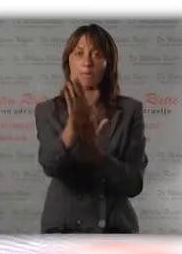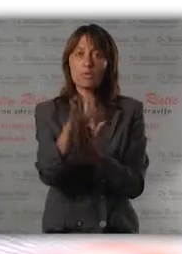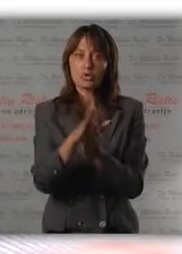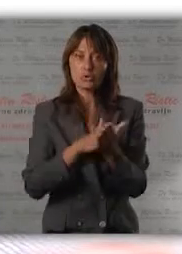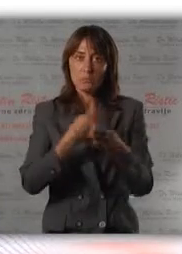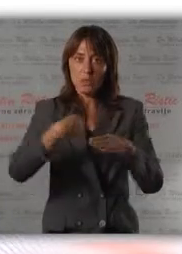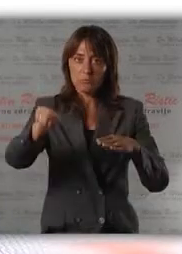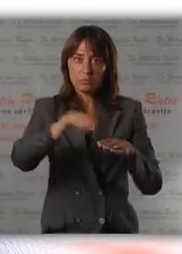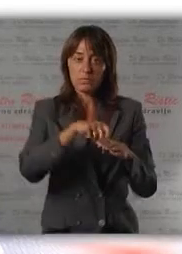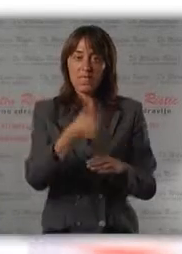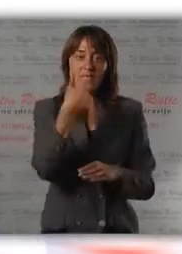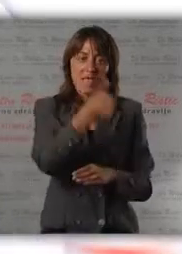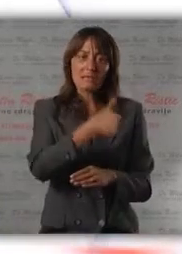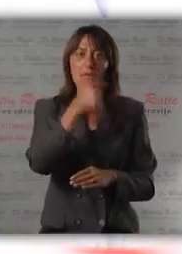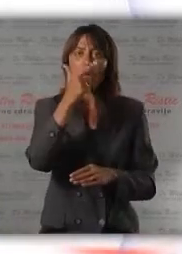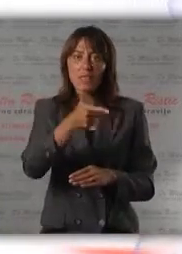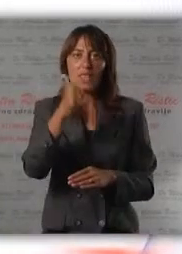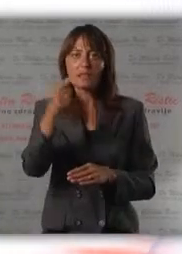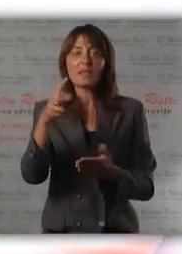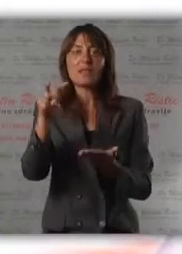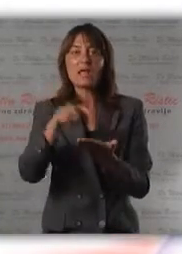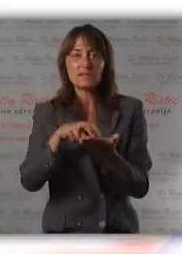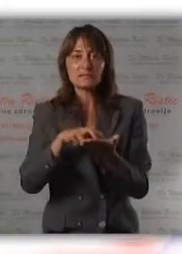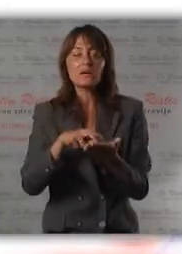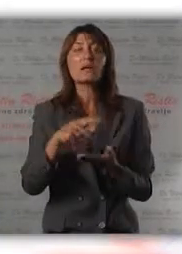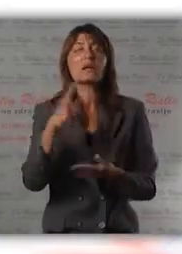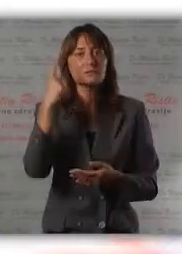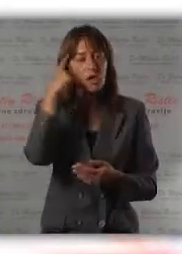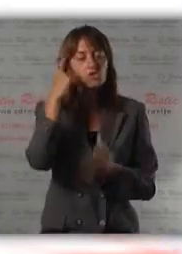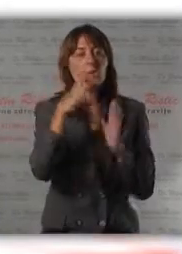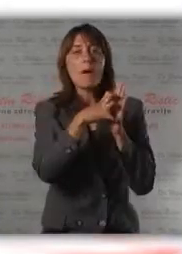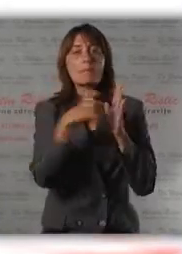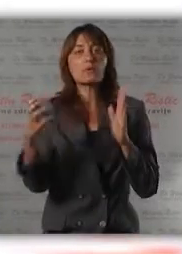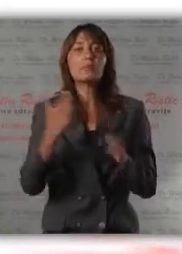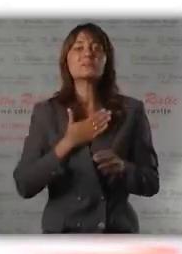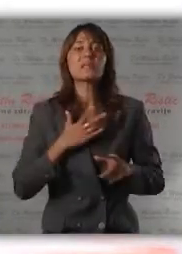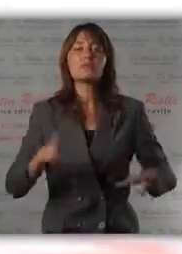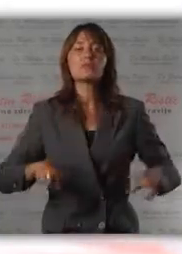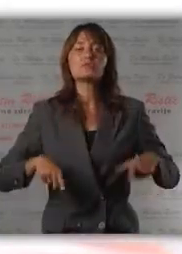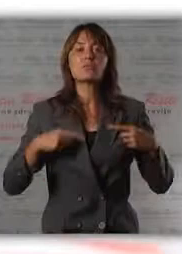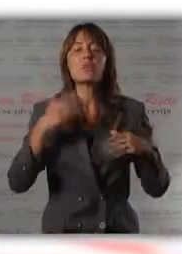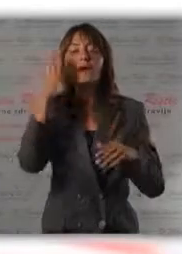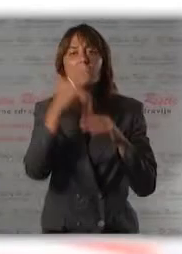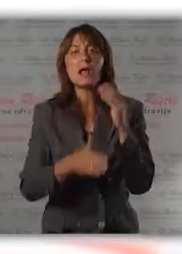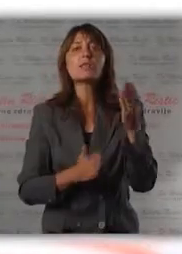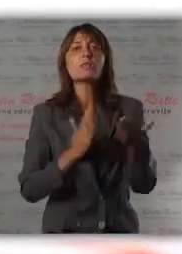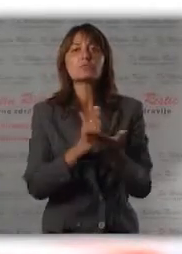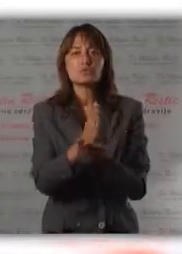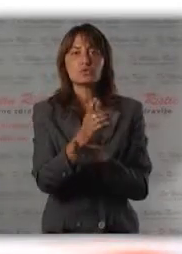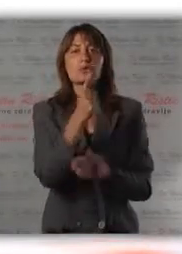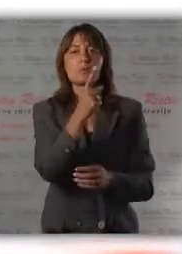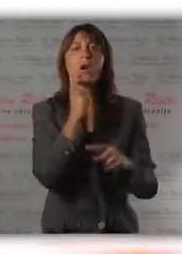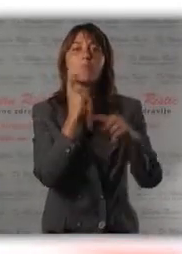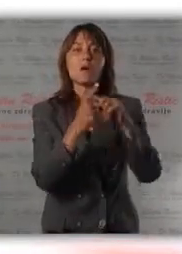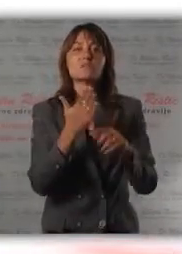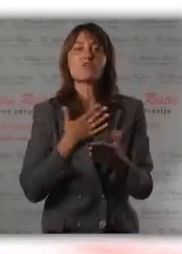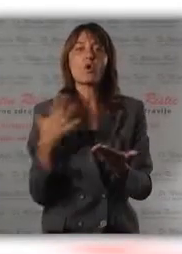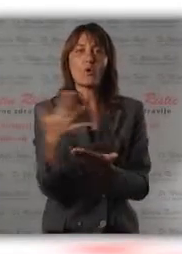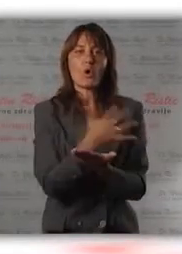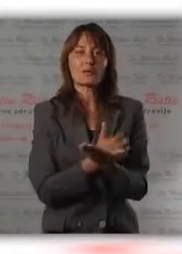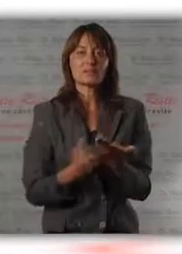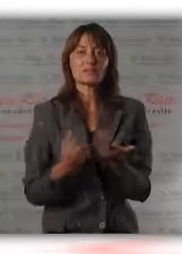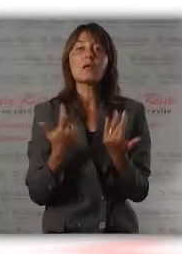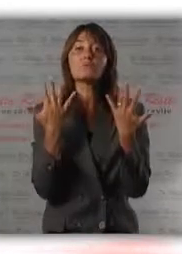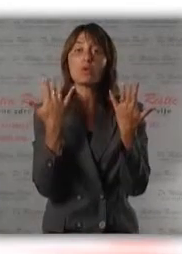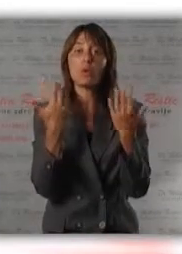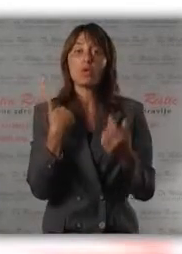počnemo da redukujemo jedan po jedan faktor rizika, značajno produžavamo sebi život, u krajnjem slučaju poentiramo u sopstvenu